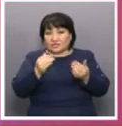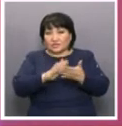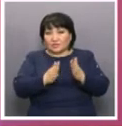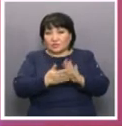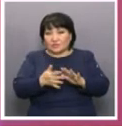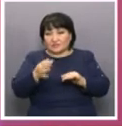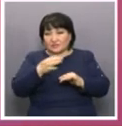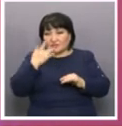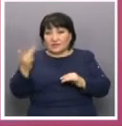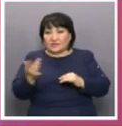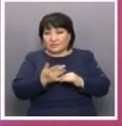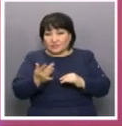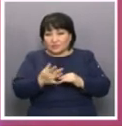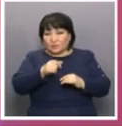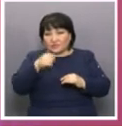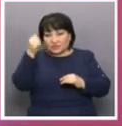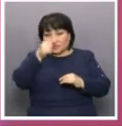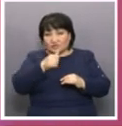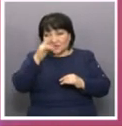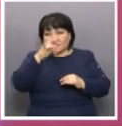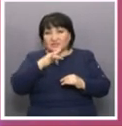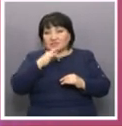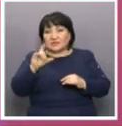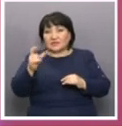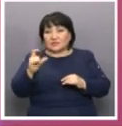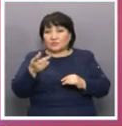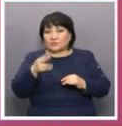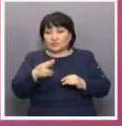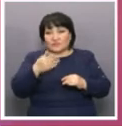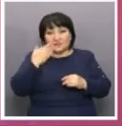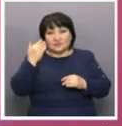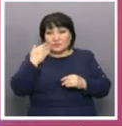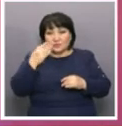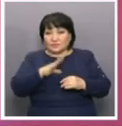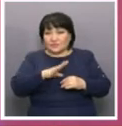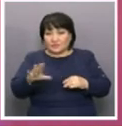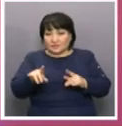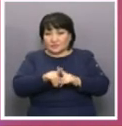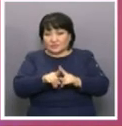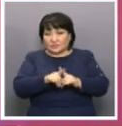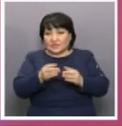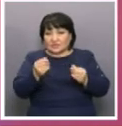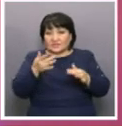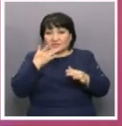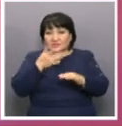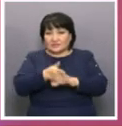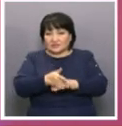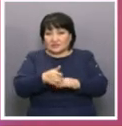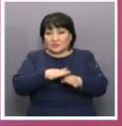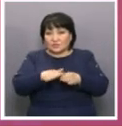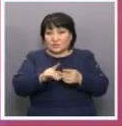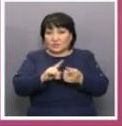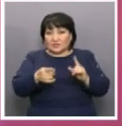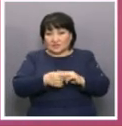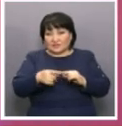берді. Ол өткен жыл Қазақстан экономикасы үшін оңай болмаған. Соған орай ақша несие саясаты түбегейлі өзгертілгенін атап